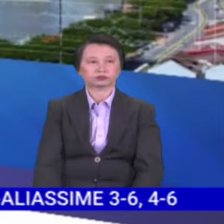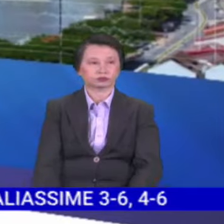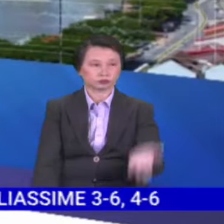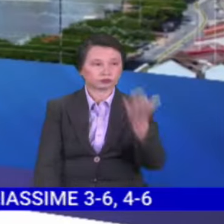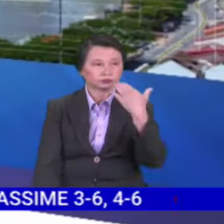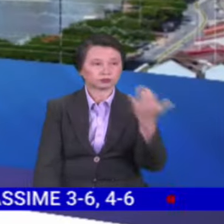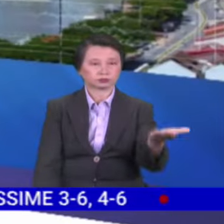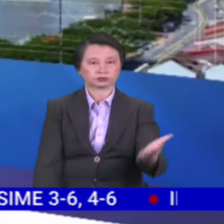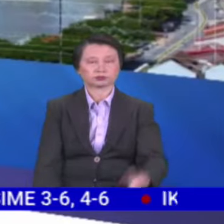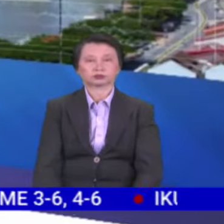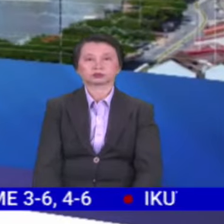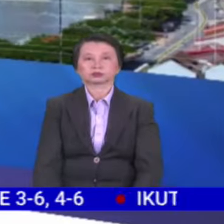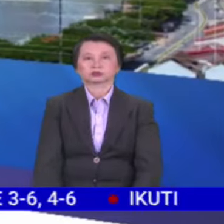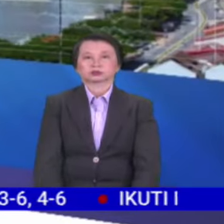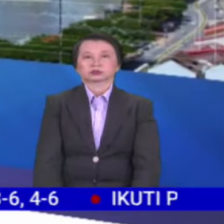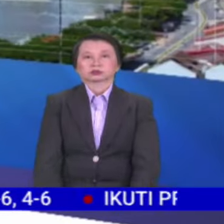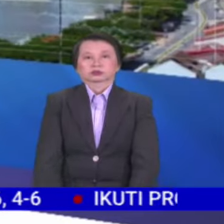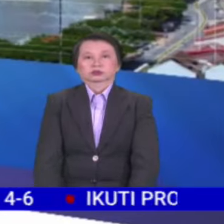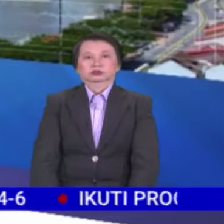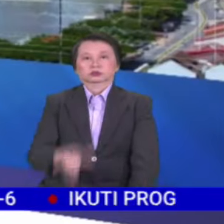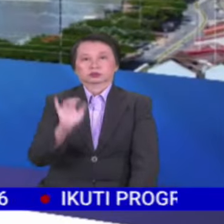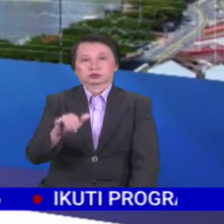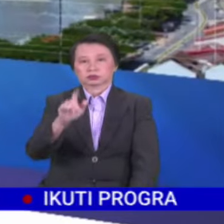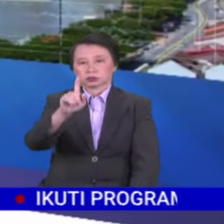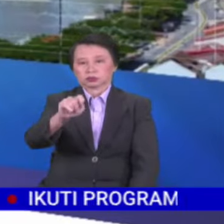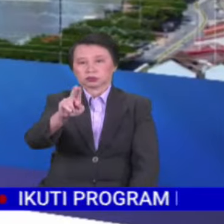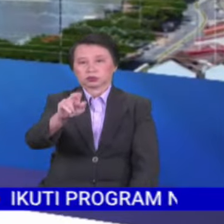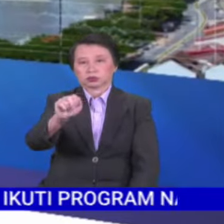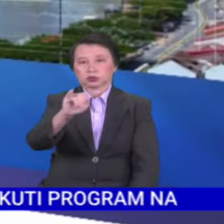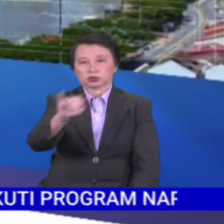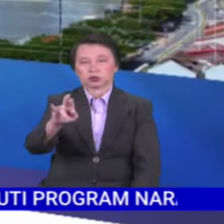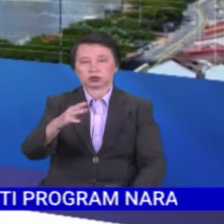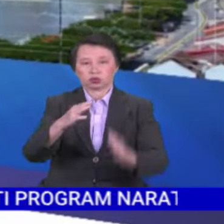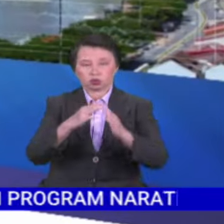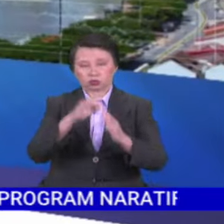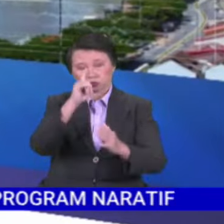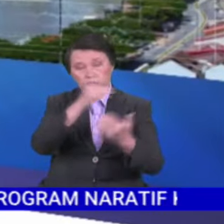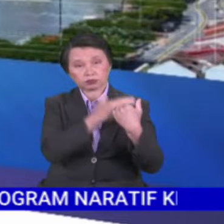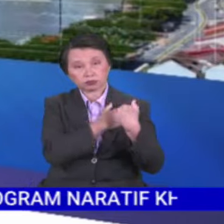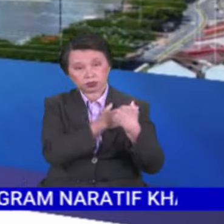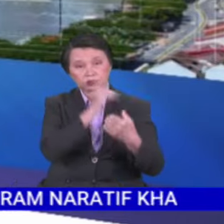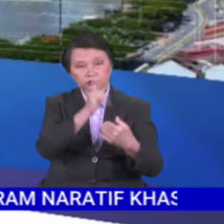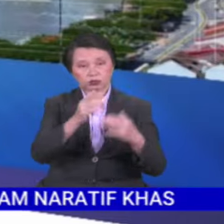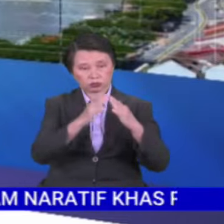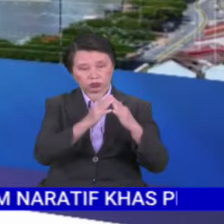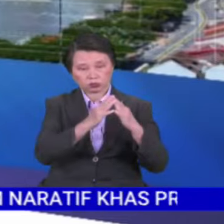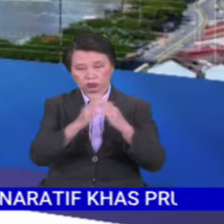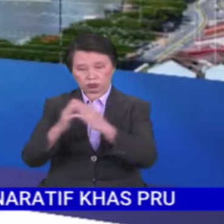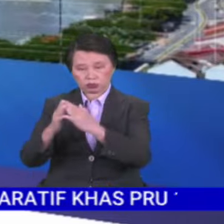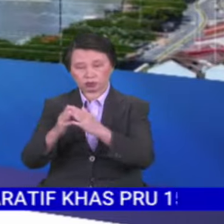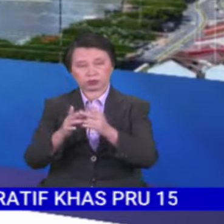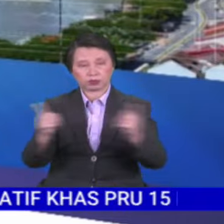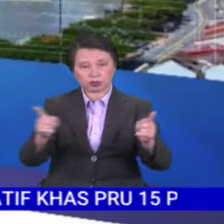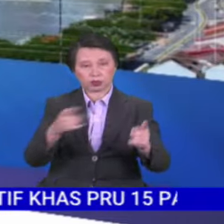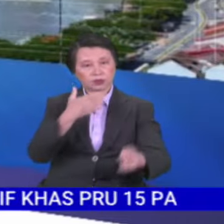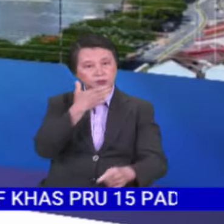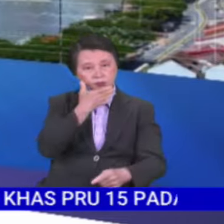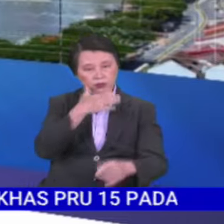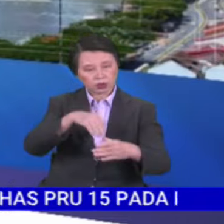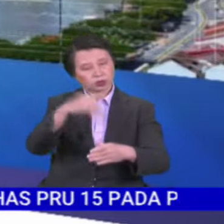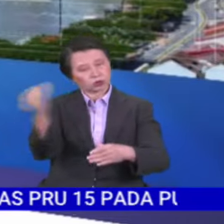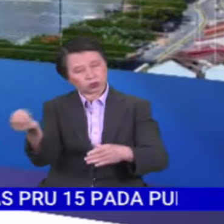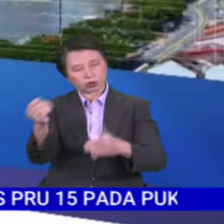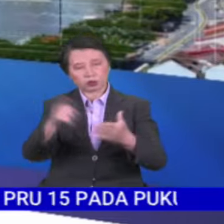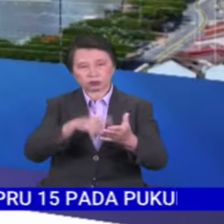Terima kasih Nadia. Ya, tuai rumah berperanan penting memastikan penduduk rumah panjang, khususnya golongan muda, untuk